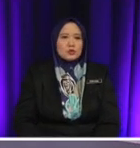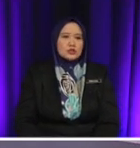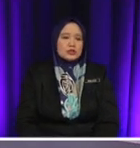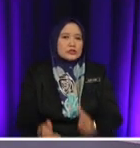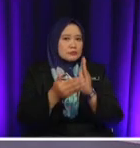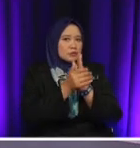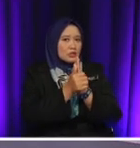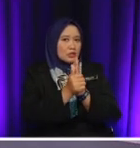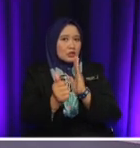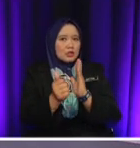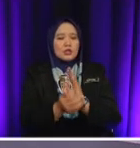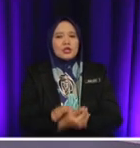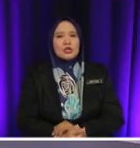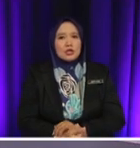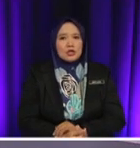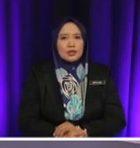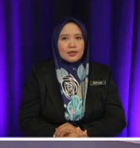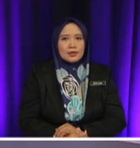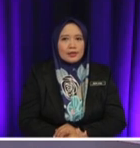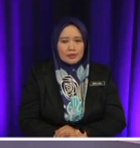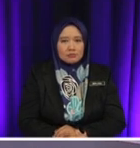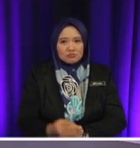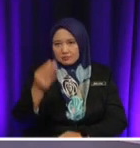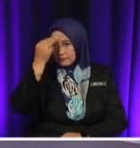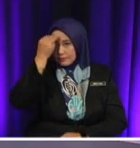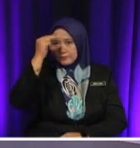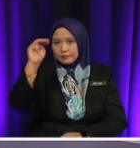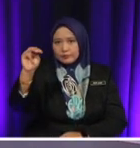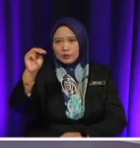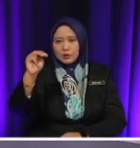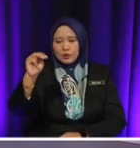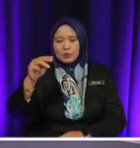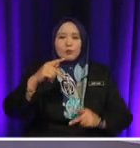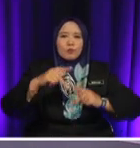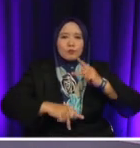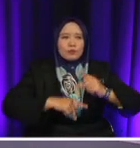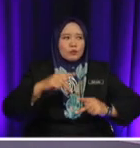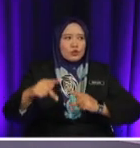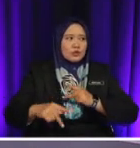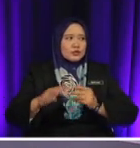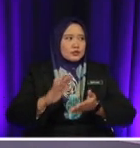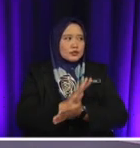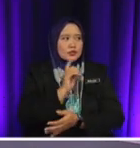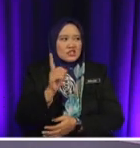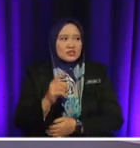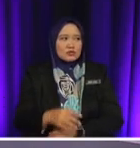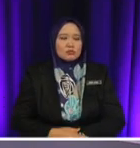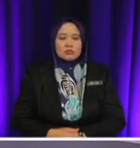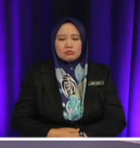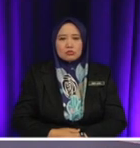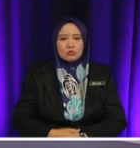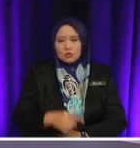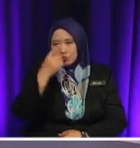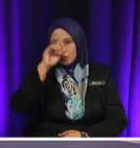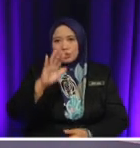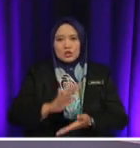dia berada dalam kertas dua diaitu bahagian a sebab kertas dua ini kita ada tiga bahagian iaitu bahagian